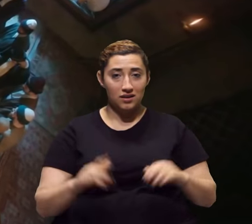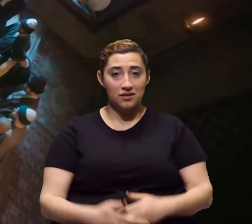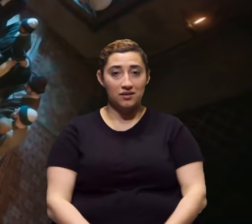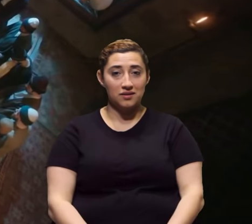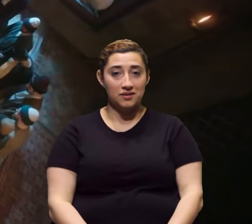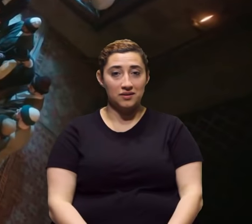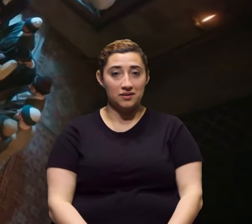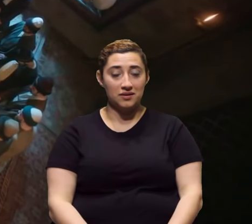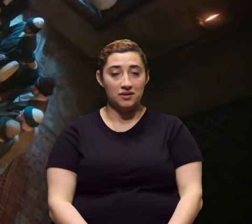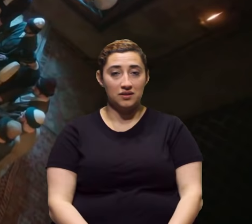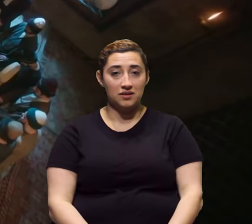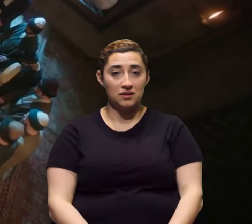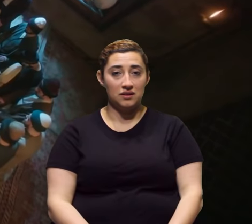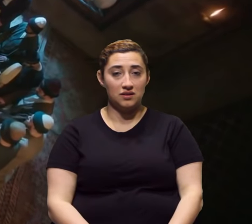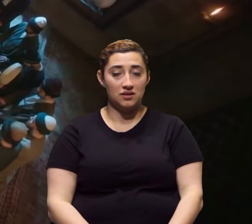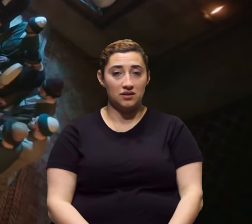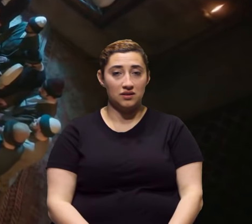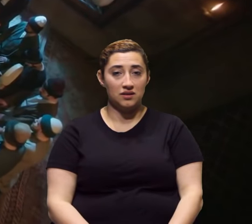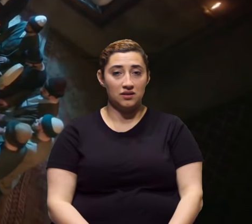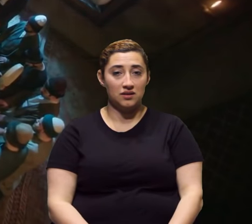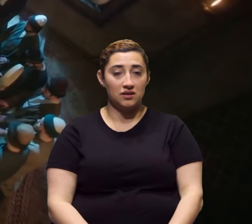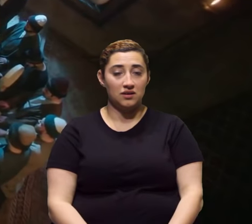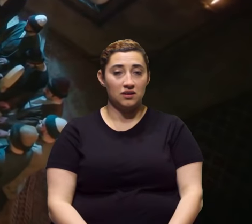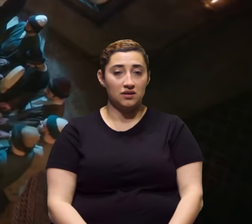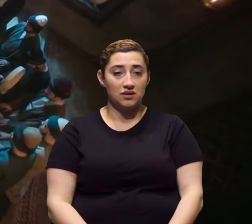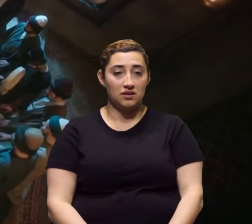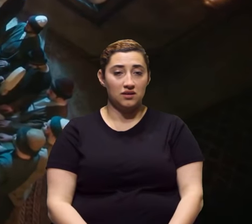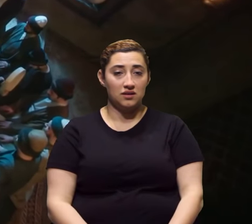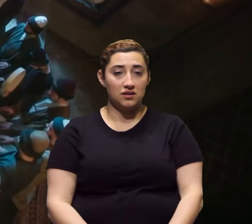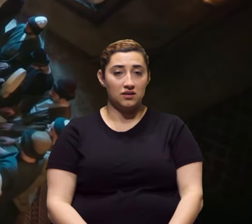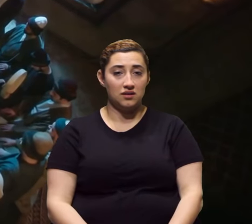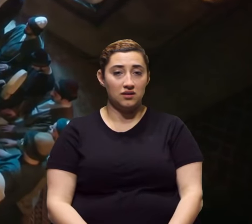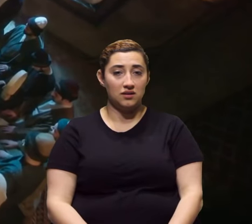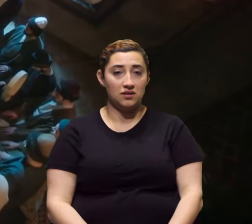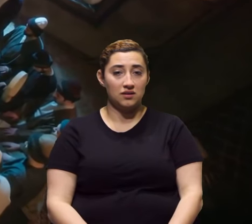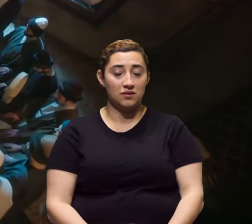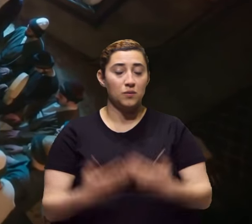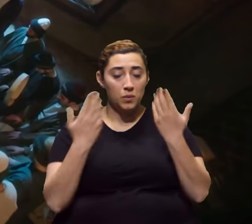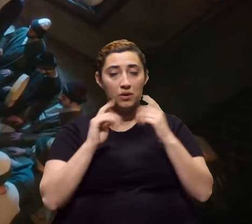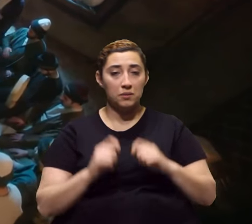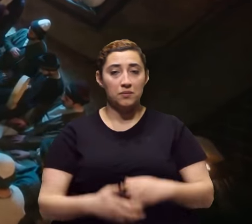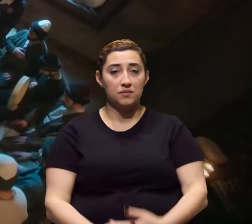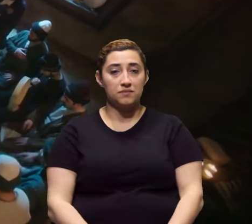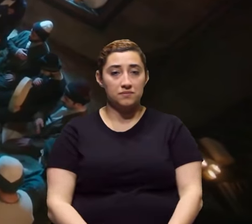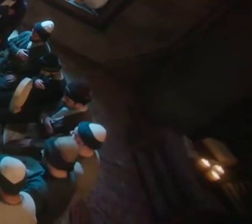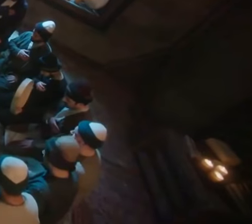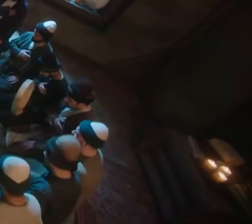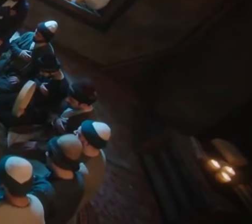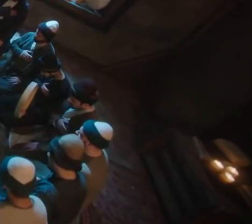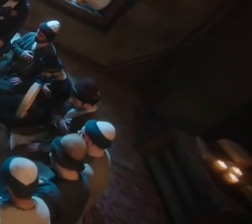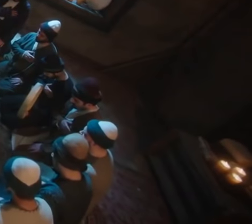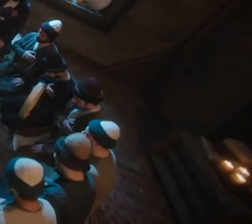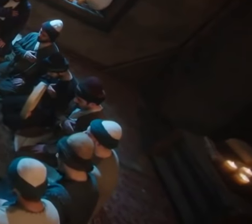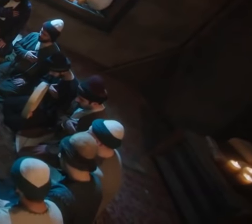Aynı anda durdular. Hayami elini göğsüne koydu. Esselamu aleyküm. Ve